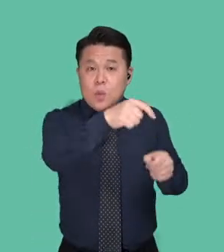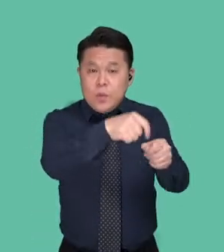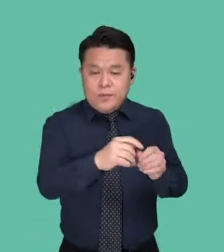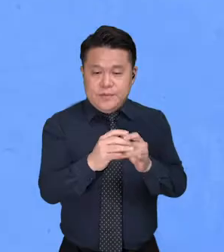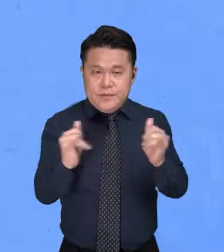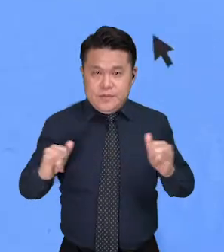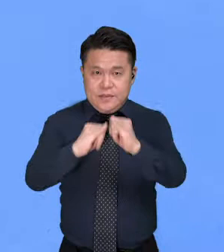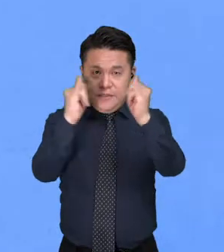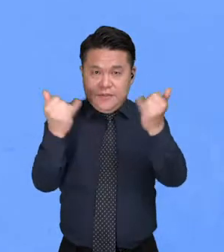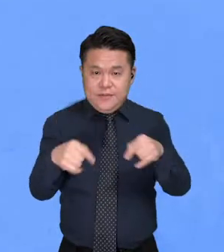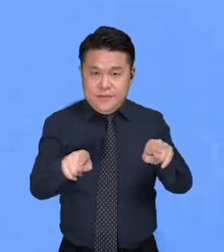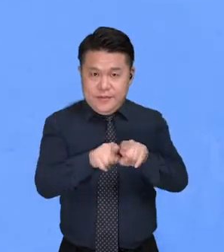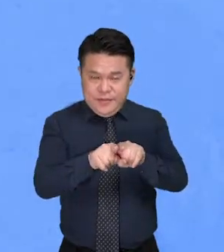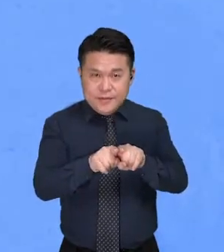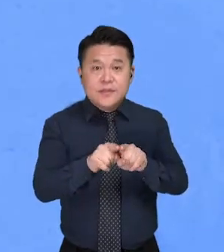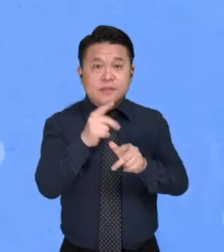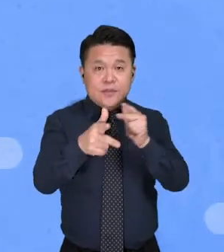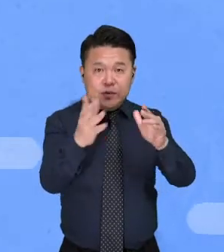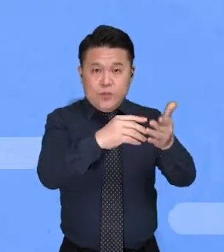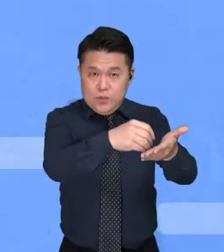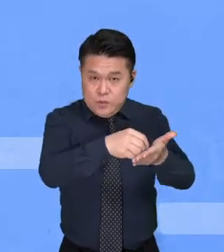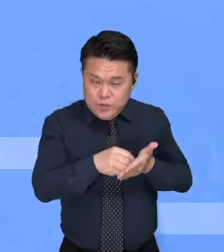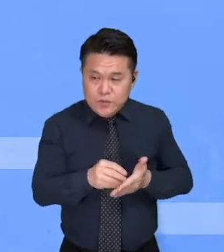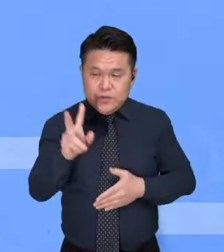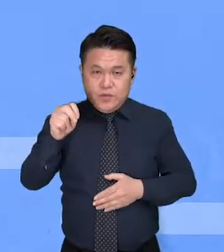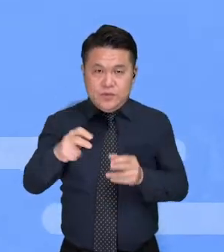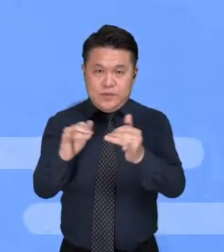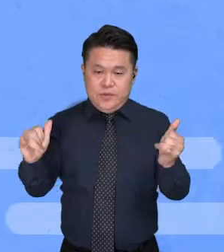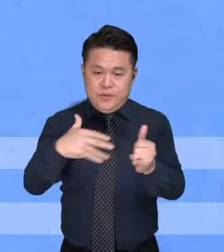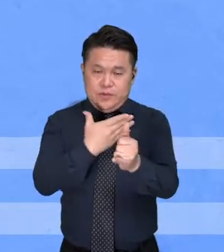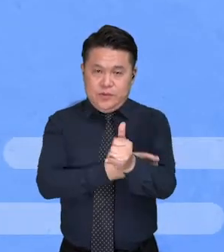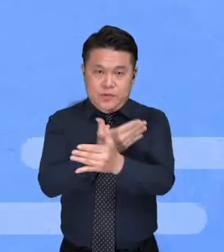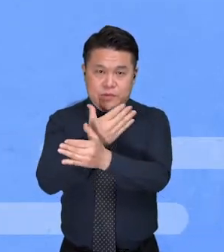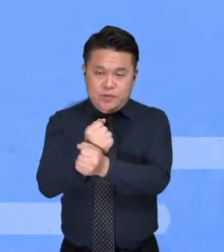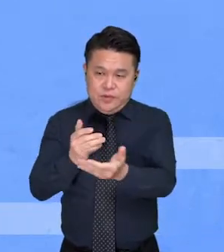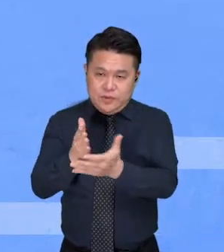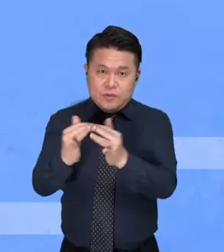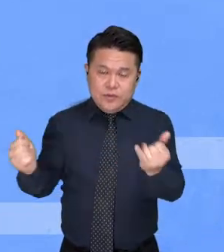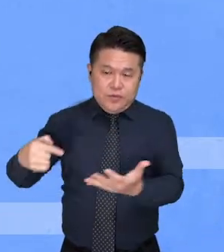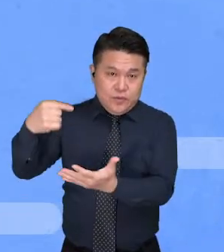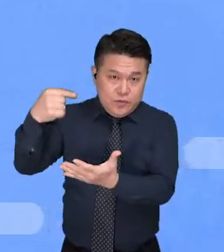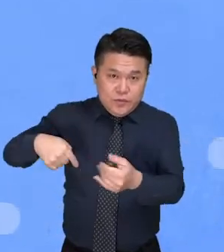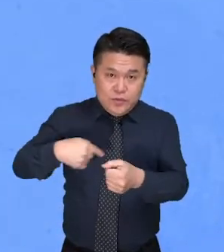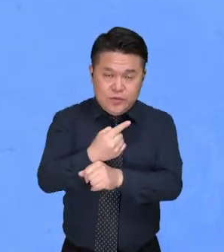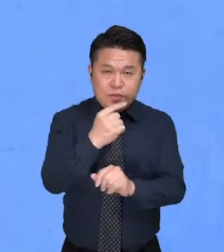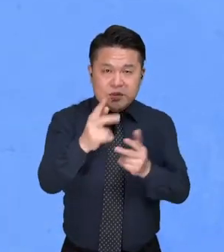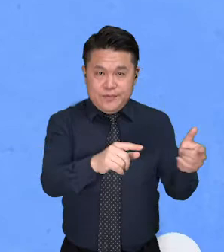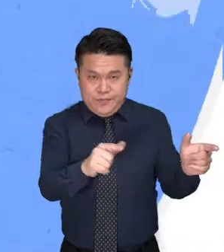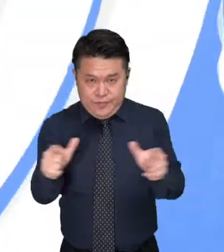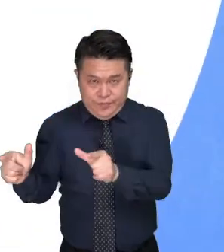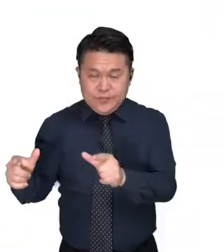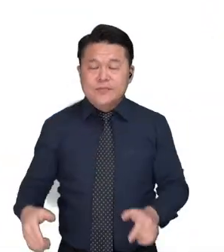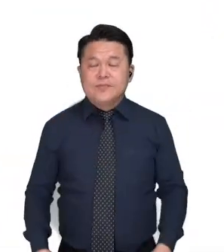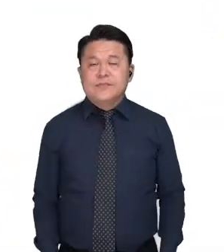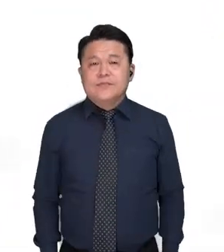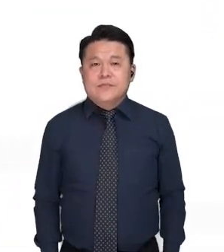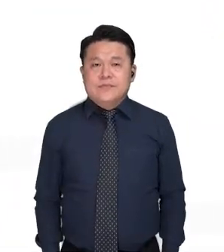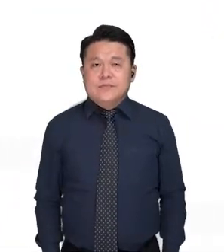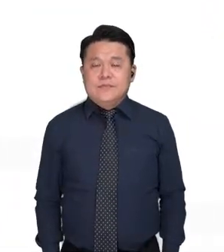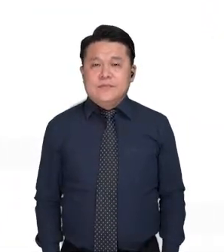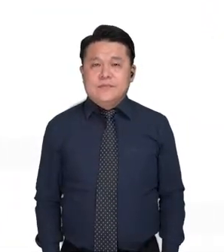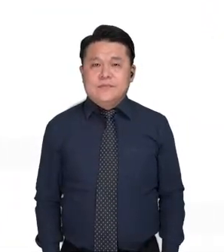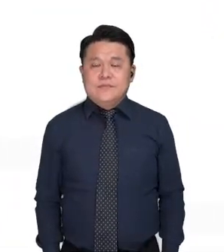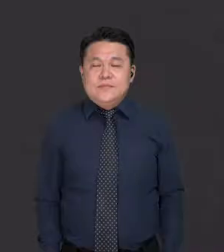위해 시민사회 파트너십 사업 공모 및 유엔 장애인 권리협약 전문가 양성 등 다양한 사업을 주도하고 있습니다.